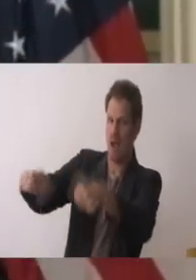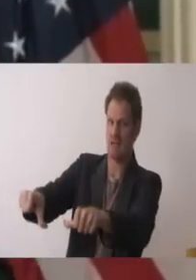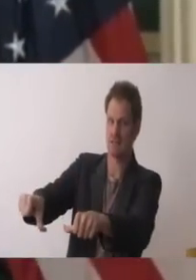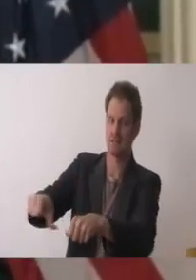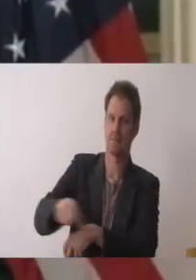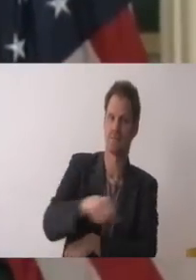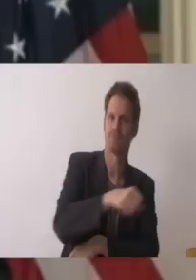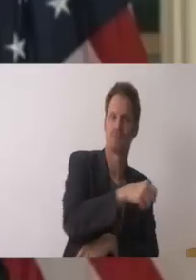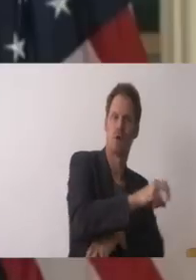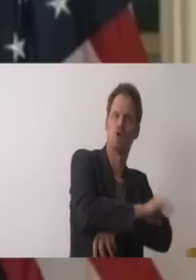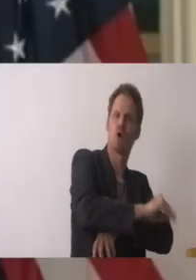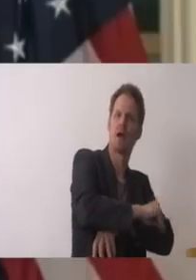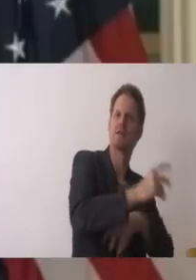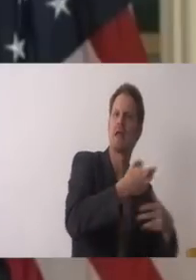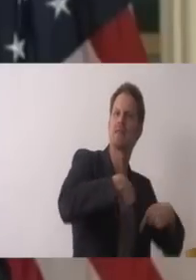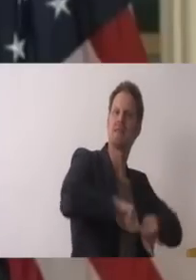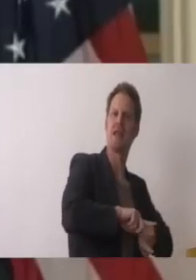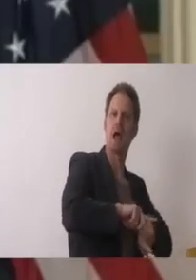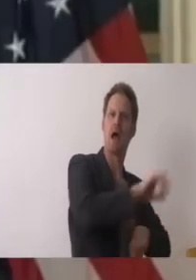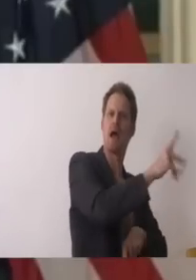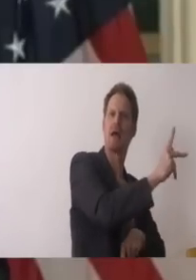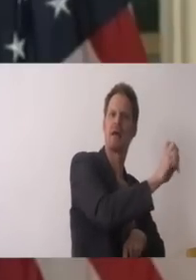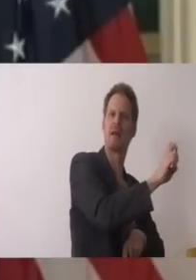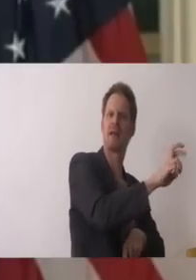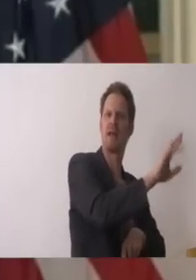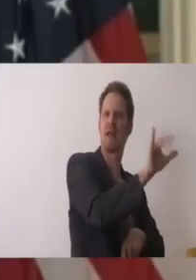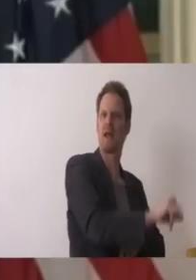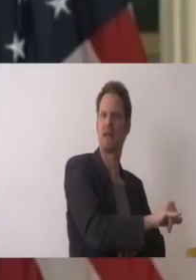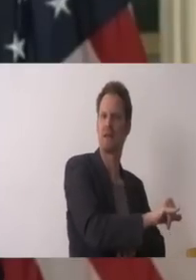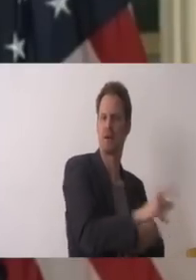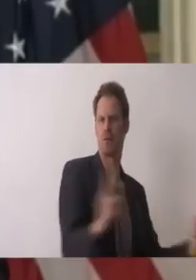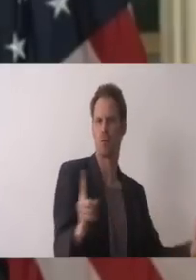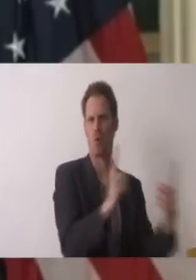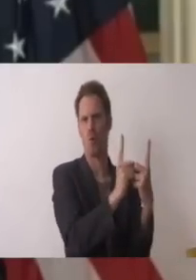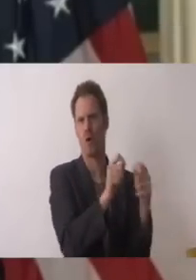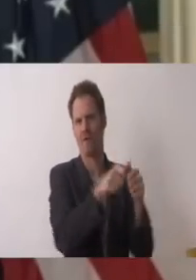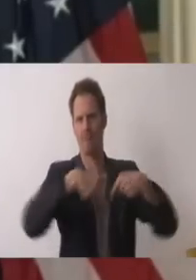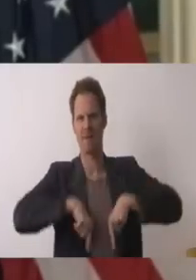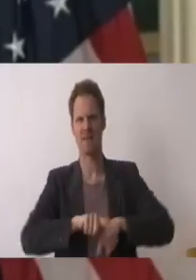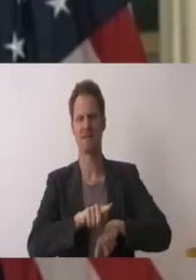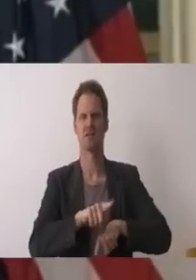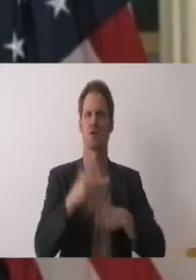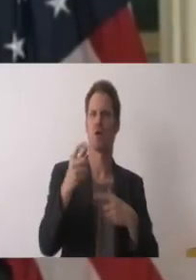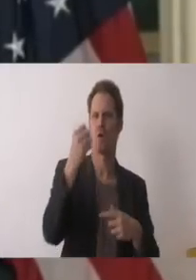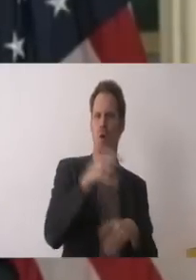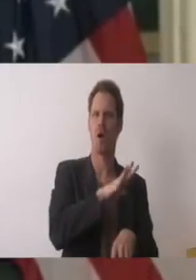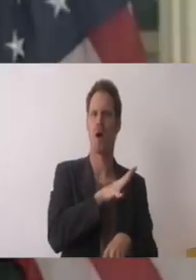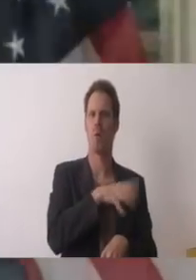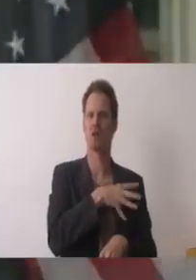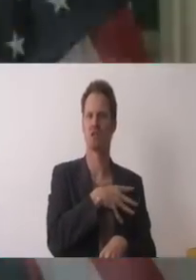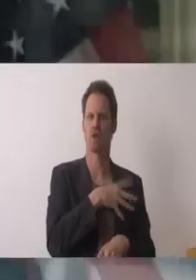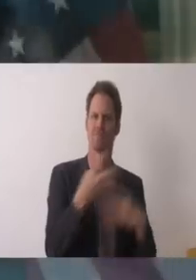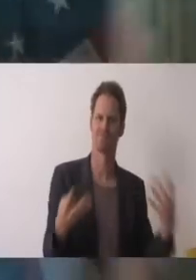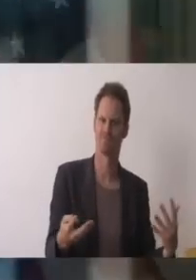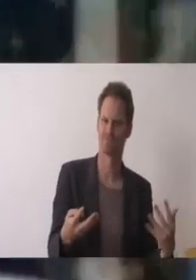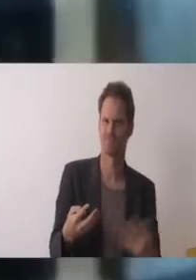incarcérés, doivent le rester, a expliqué le secrétaire d'État John Kerry lors d'une rencontre avec son homologue grec Nikos Kodzias à Washington. Sous la